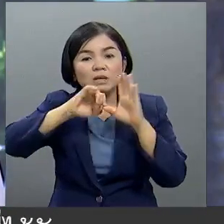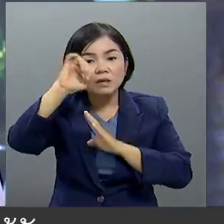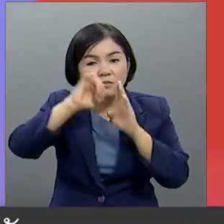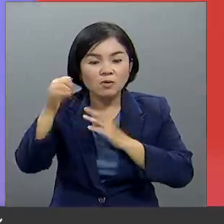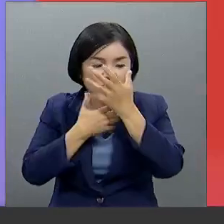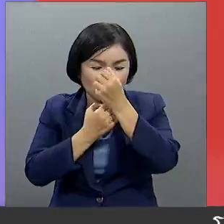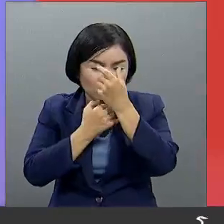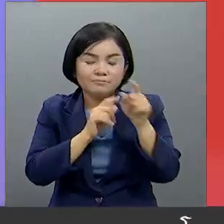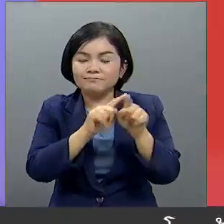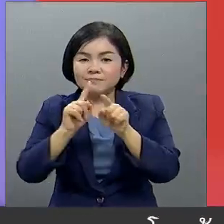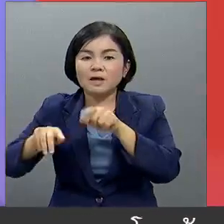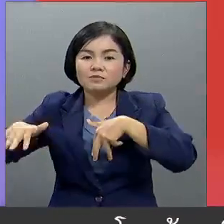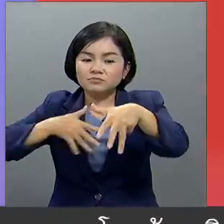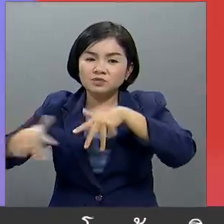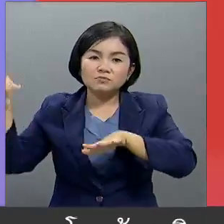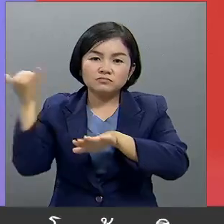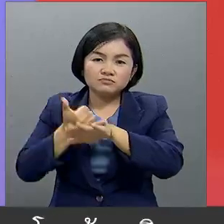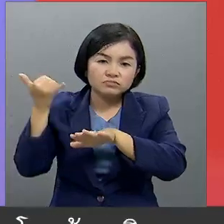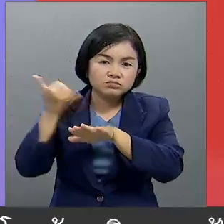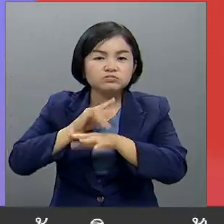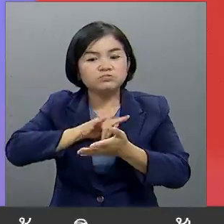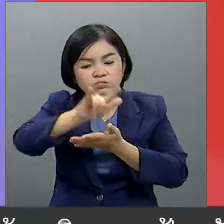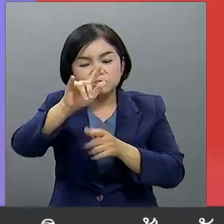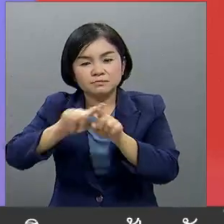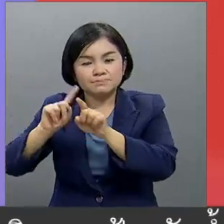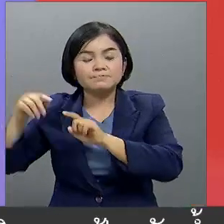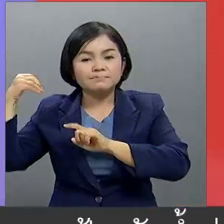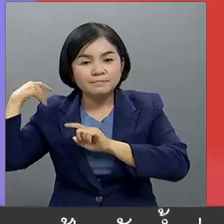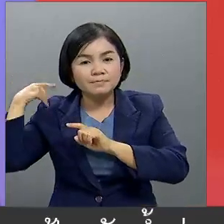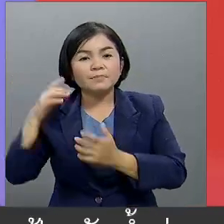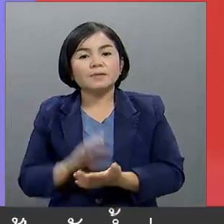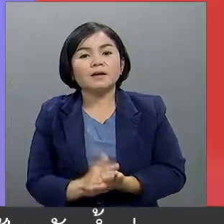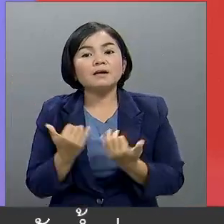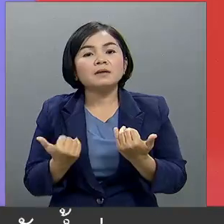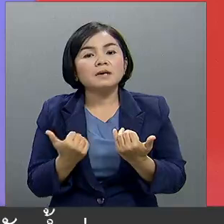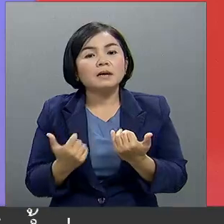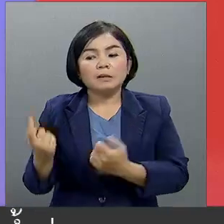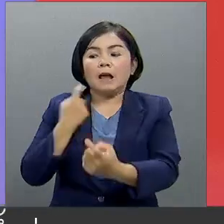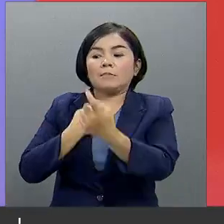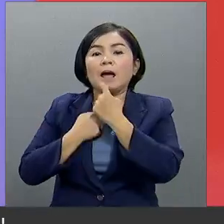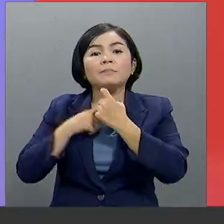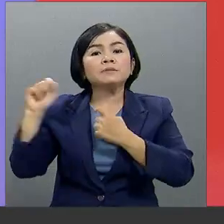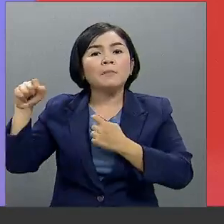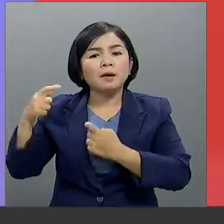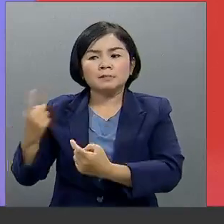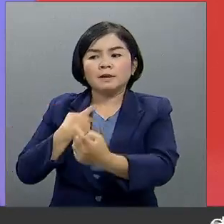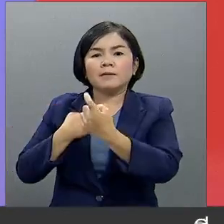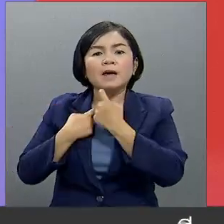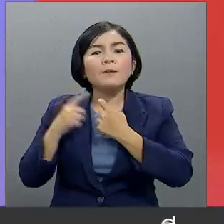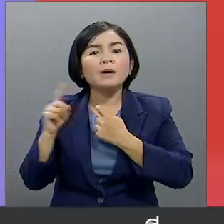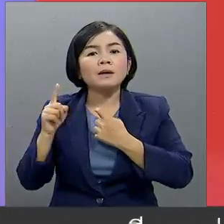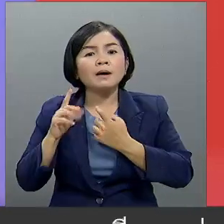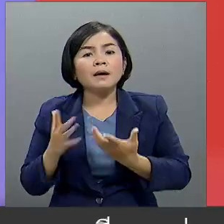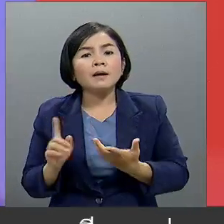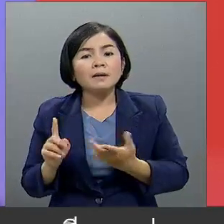เริ่มมีผู้โดยสารกลับมาใช้บริการกันเพิ่มมากขึ้นน่ะเดี๋ยวคุณต๊อบคุณถามผมตั้งแต่ต้น รายการพอคุณยิ้มมานั่งปั๊บคุณก็ถามว่าไ